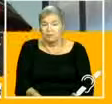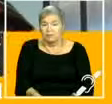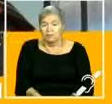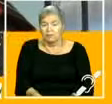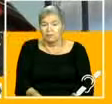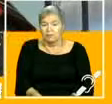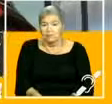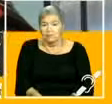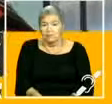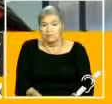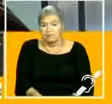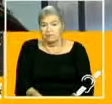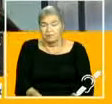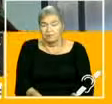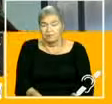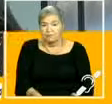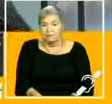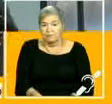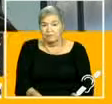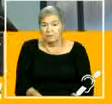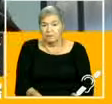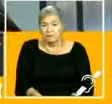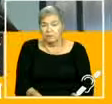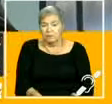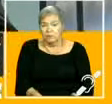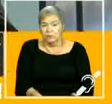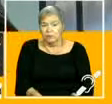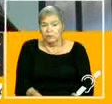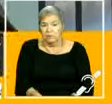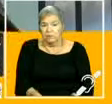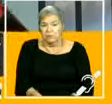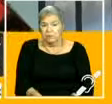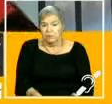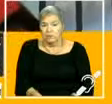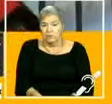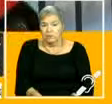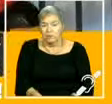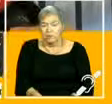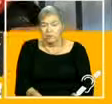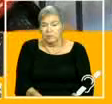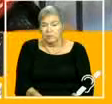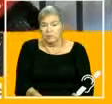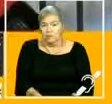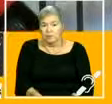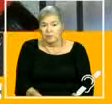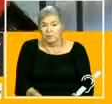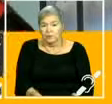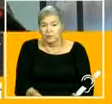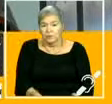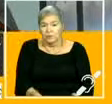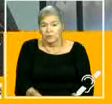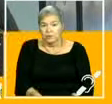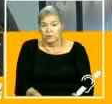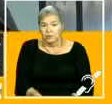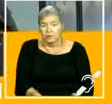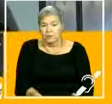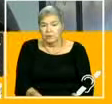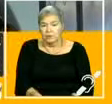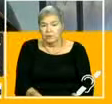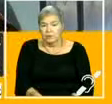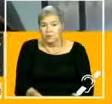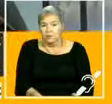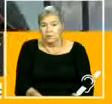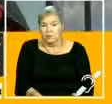my family could get me a flight over here so I can just like spend a couple of nights here and then go back home.